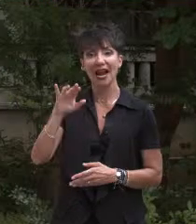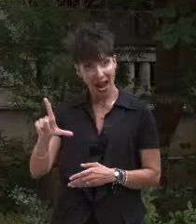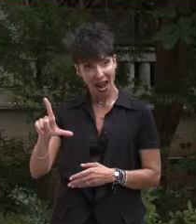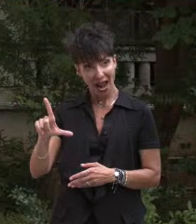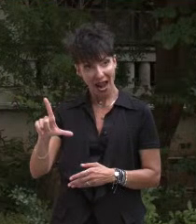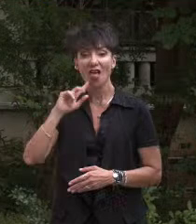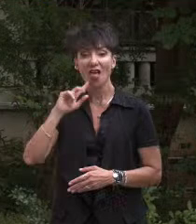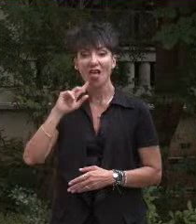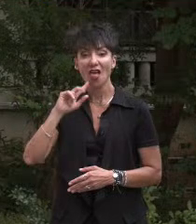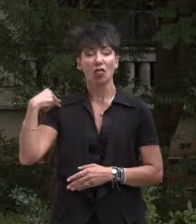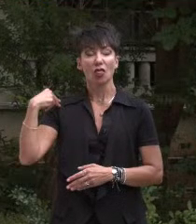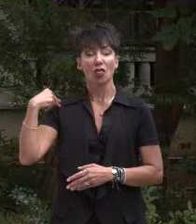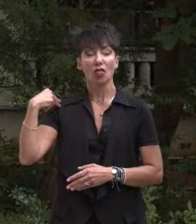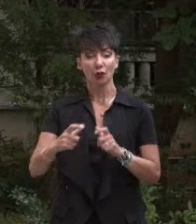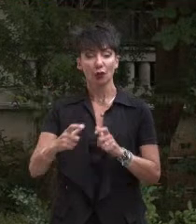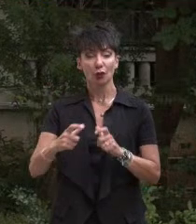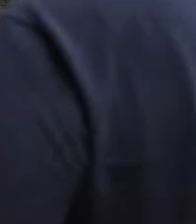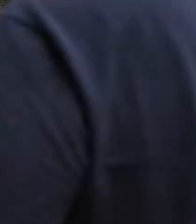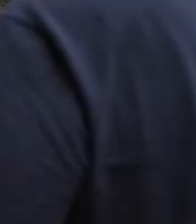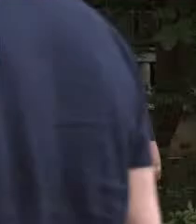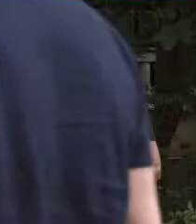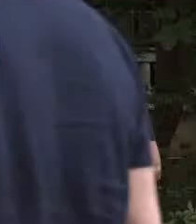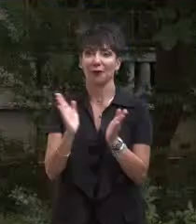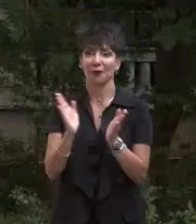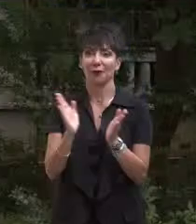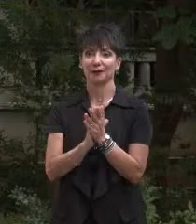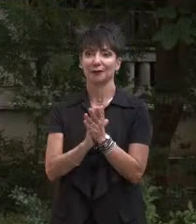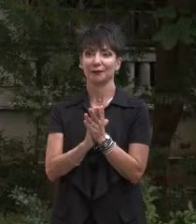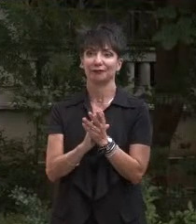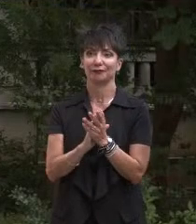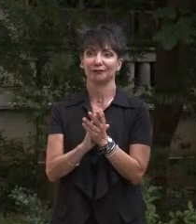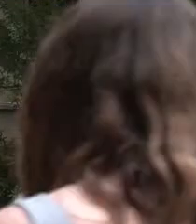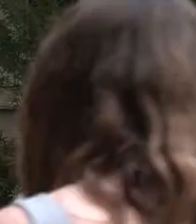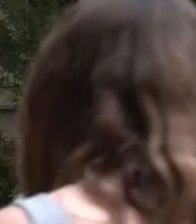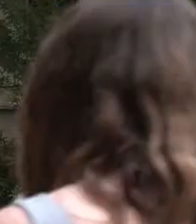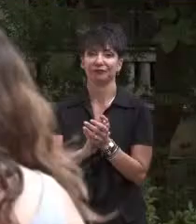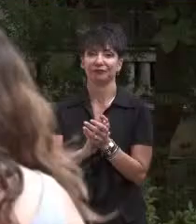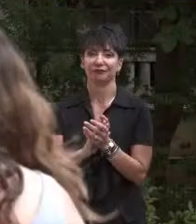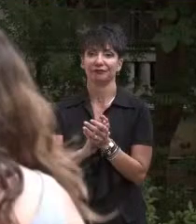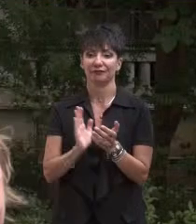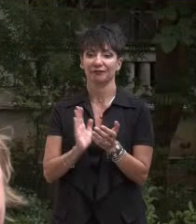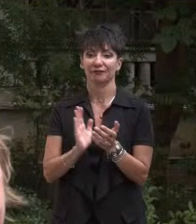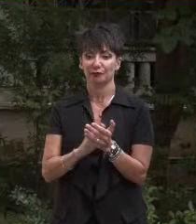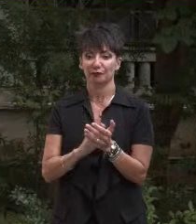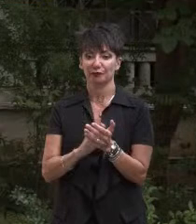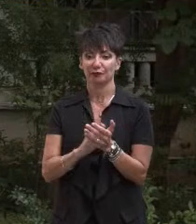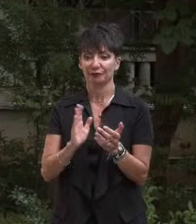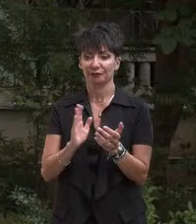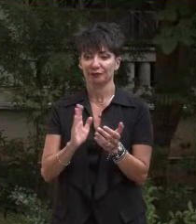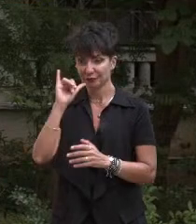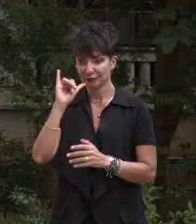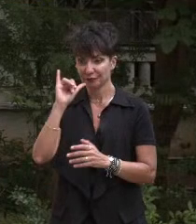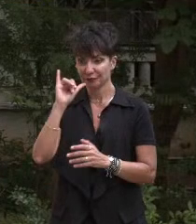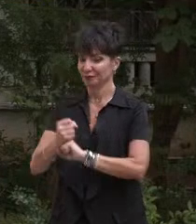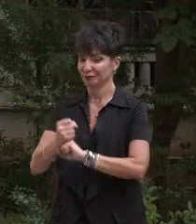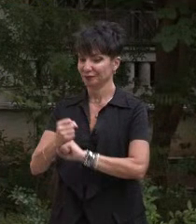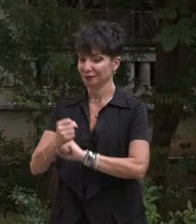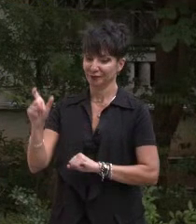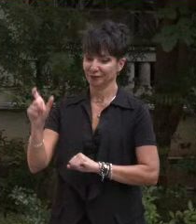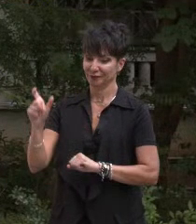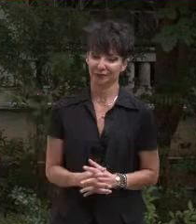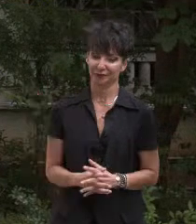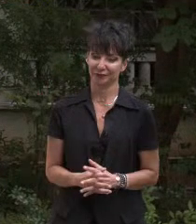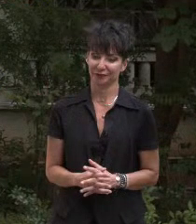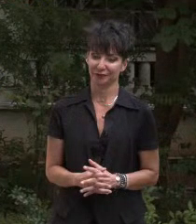Σχολείο Παπάγου. Ευχαριστούμε πολύ τον κύριο Δημόπουλο, για την παρουσία που πάντα του. Είναι δίπλα στον Ελληνικό Ερυθρό Σταυρό. Ευχαριστούμε πολύ,